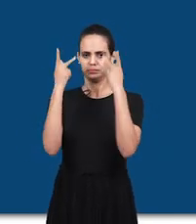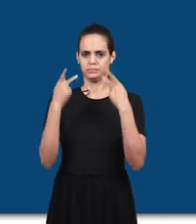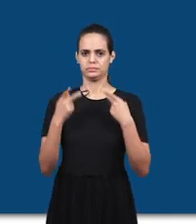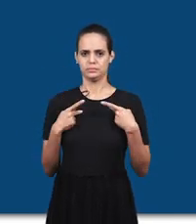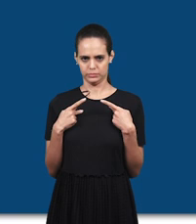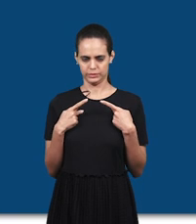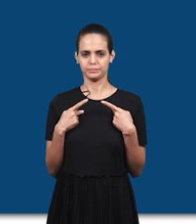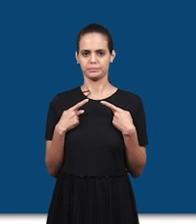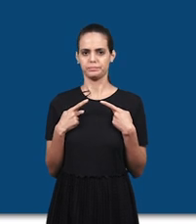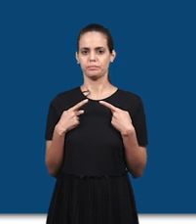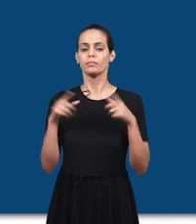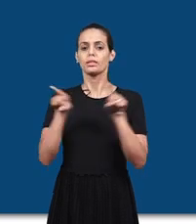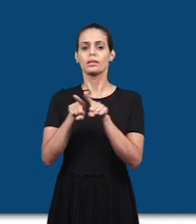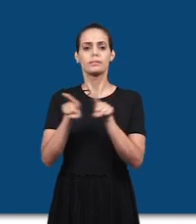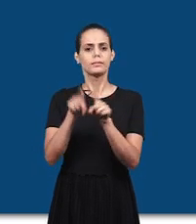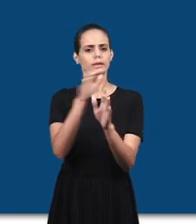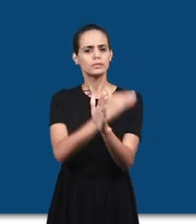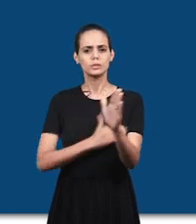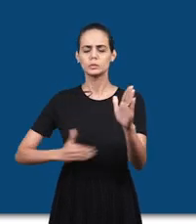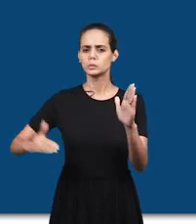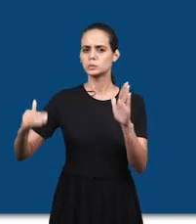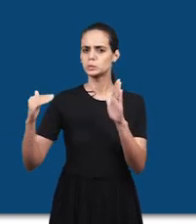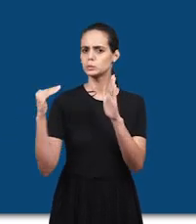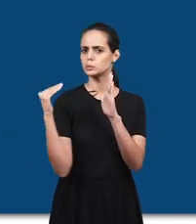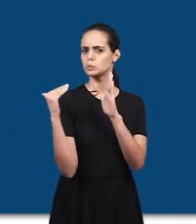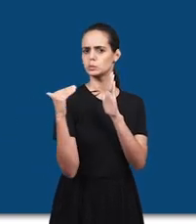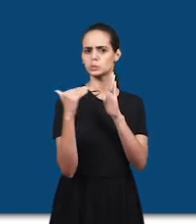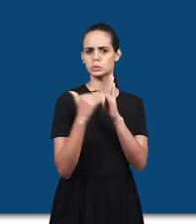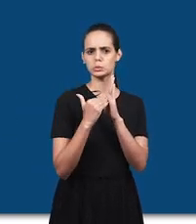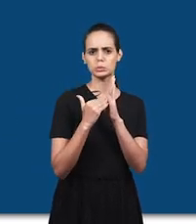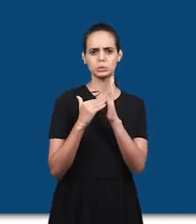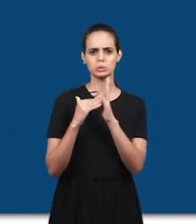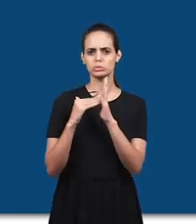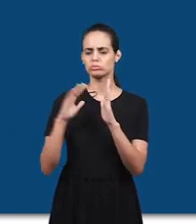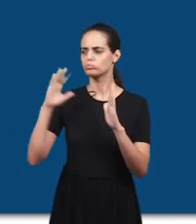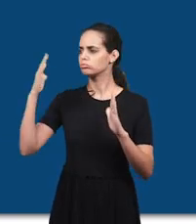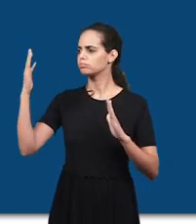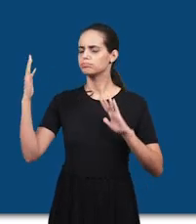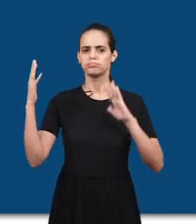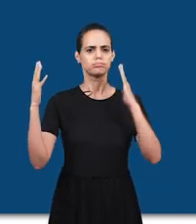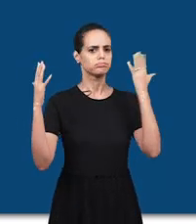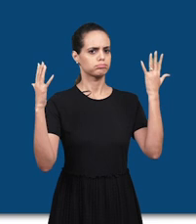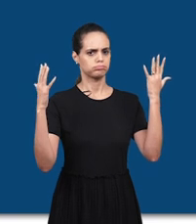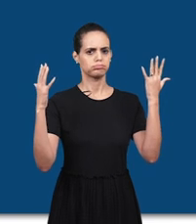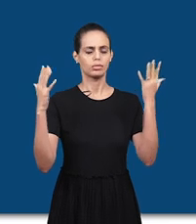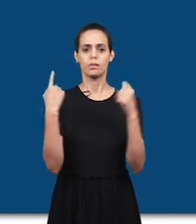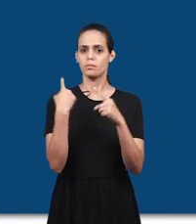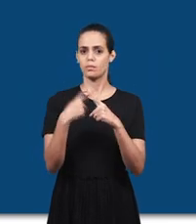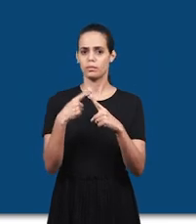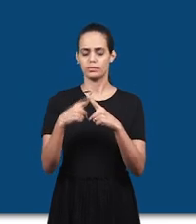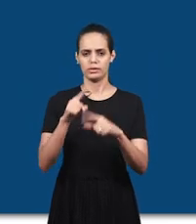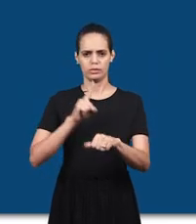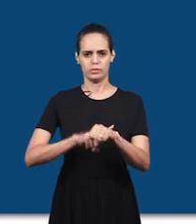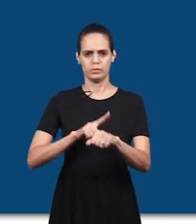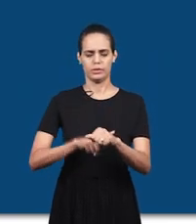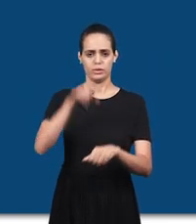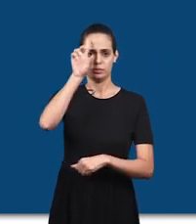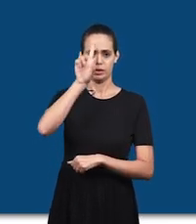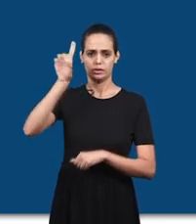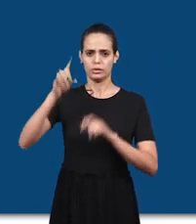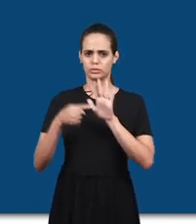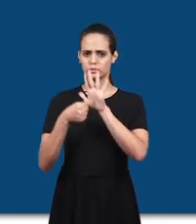которые включают людей и то, что вокруг. Потому что когда